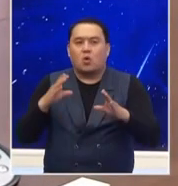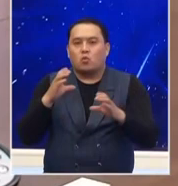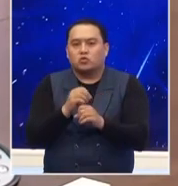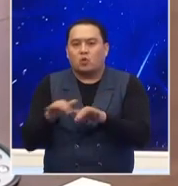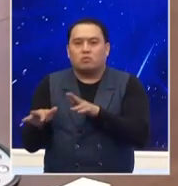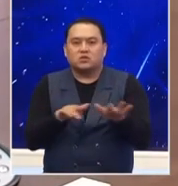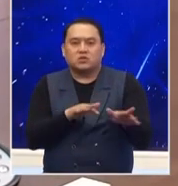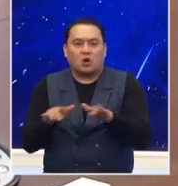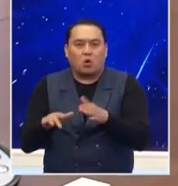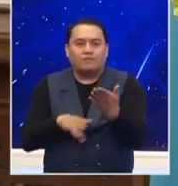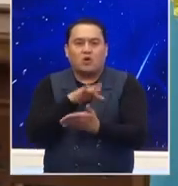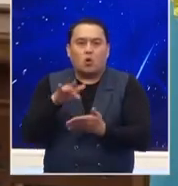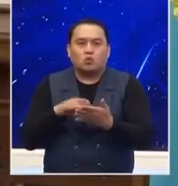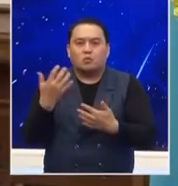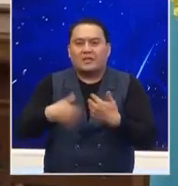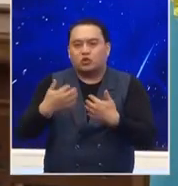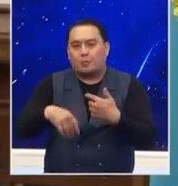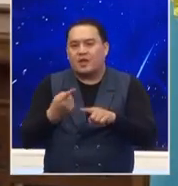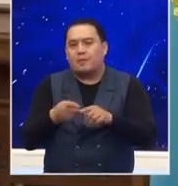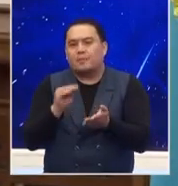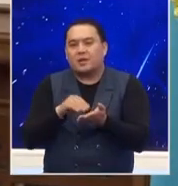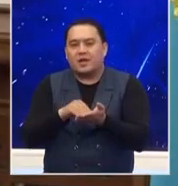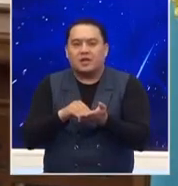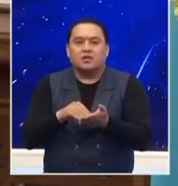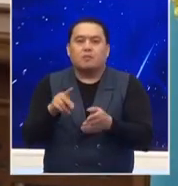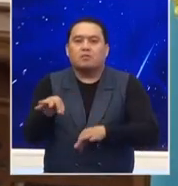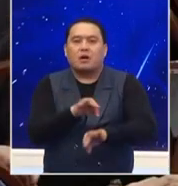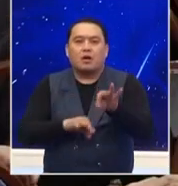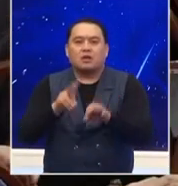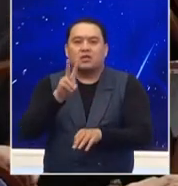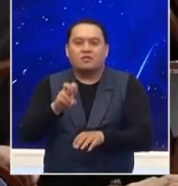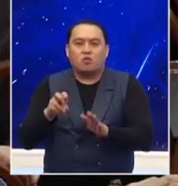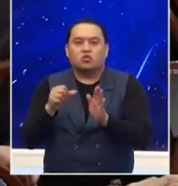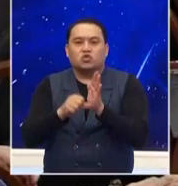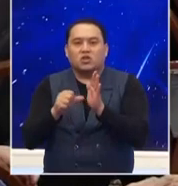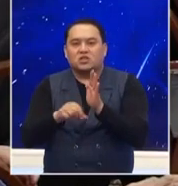жителей между городами. По предварительной оценке, стоимость проекта составит порядка